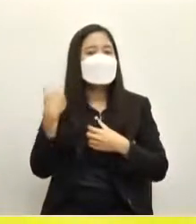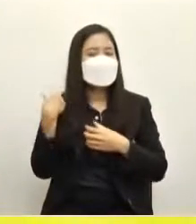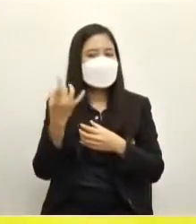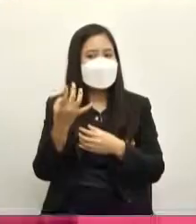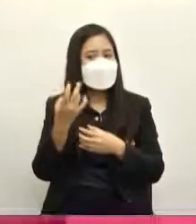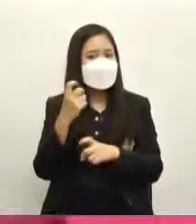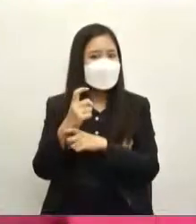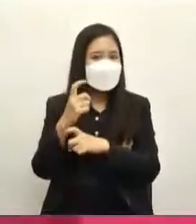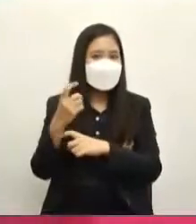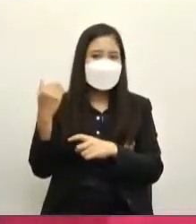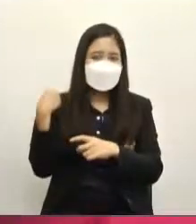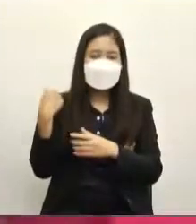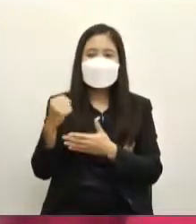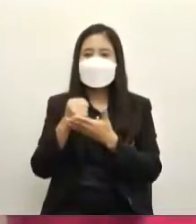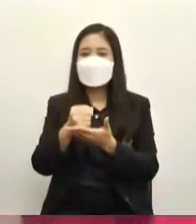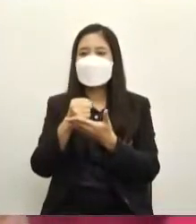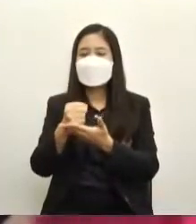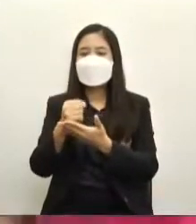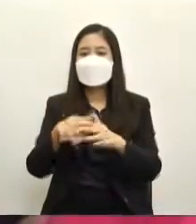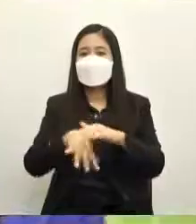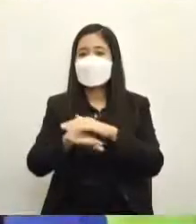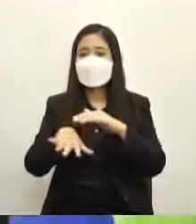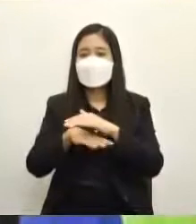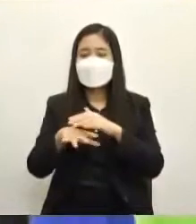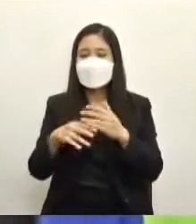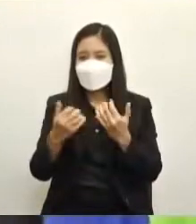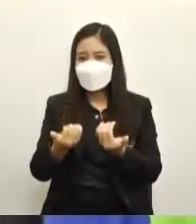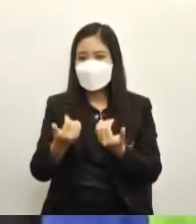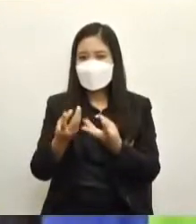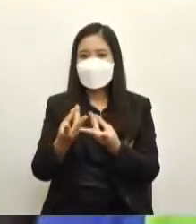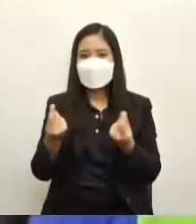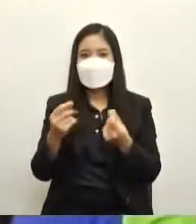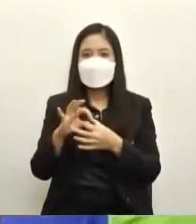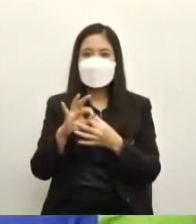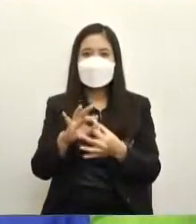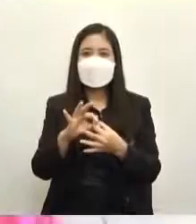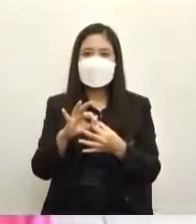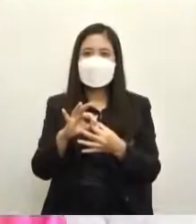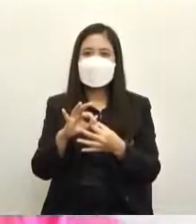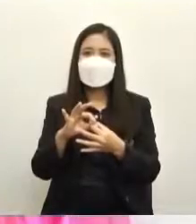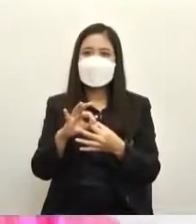จะเป็นการตะโกนขอความช่วยเหลือนะครับส่วนข้อ4ก็จะเป็นรายละเอียดเกี่ยวกับการCPR